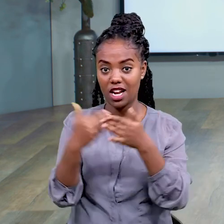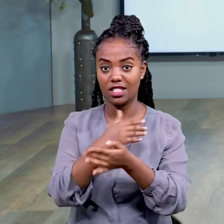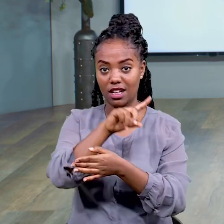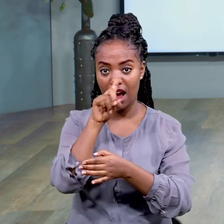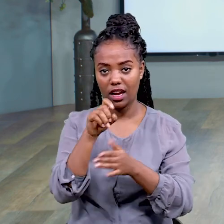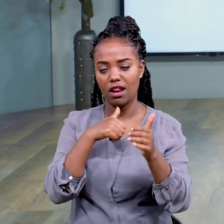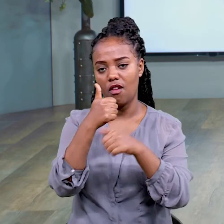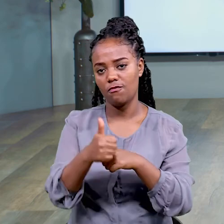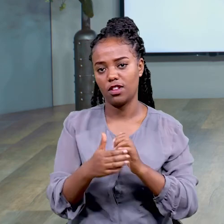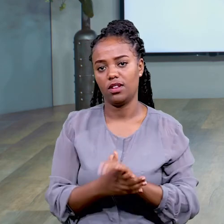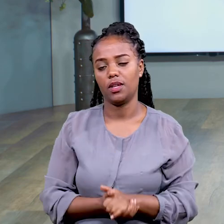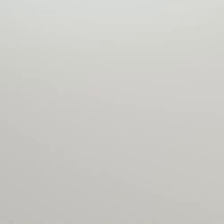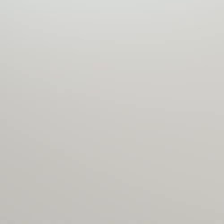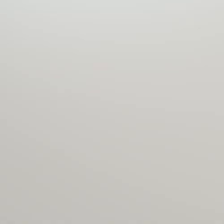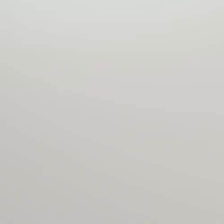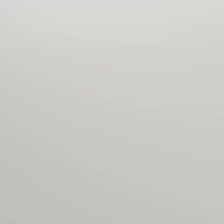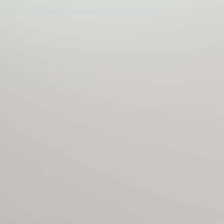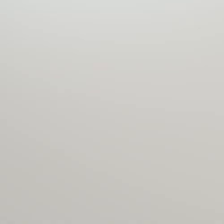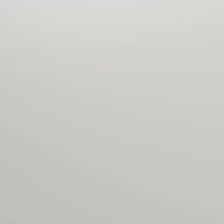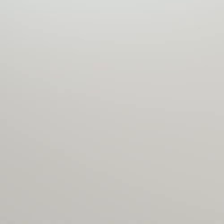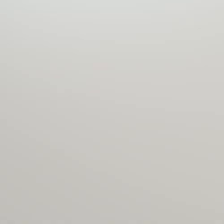ደግሞ ወደ ዛሬው አዲስ ጥያቄ እናልፋለን።